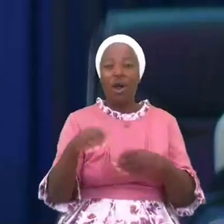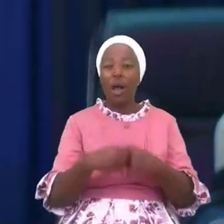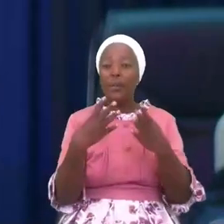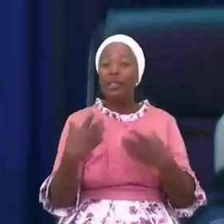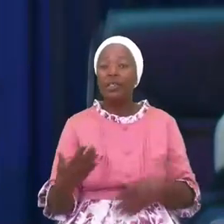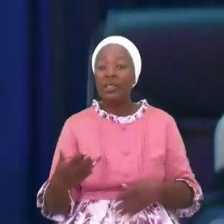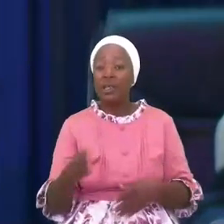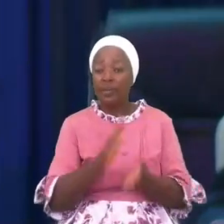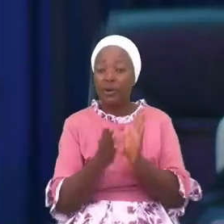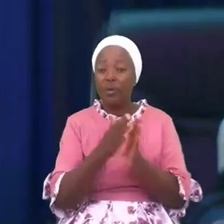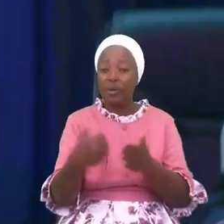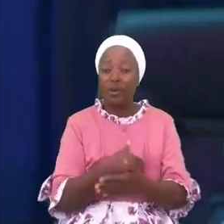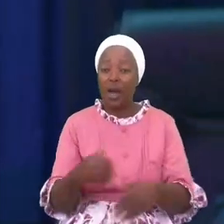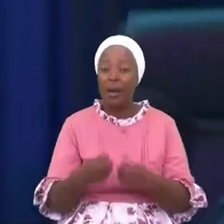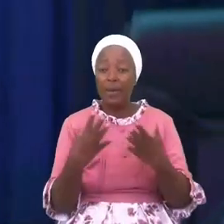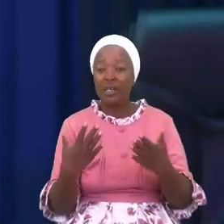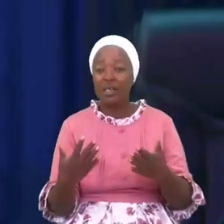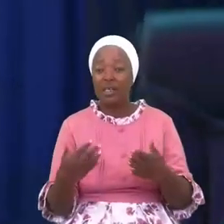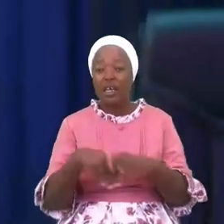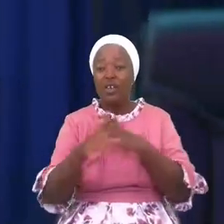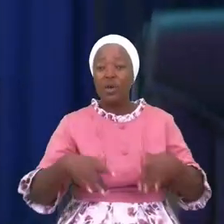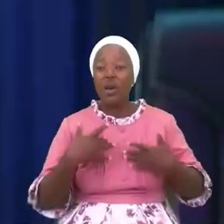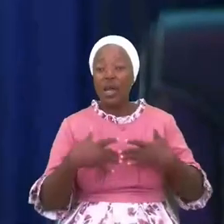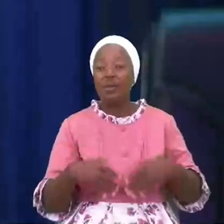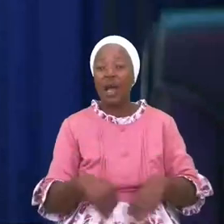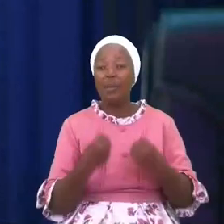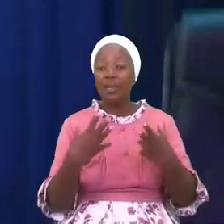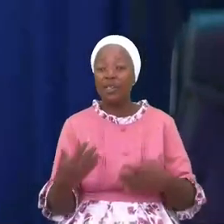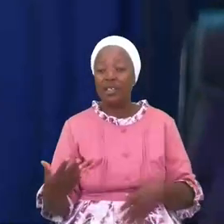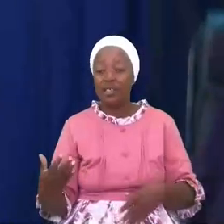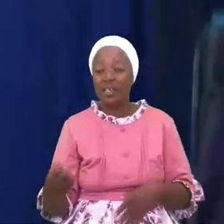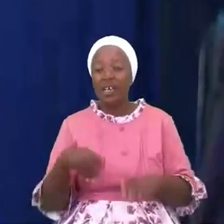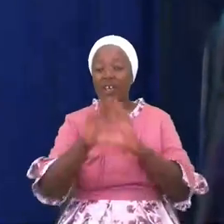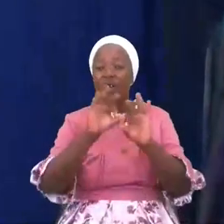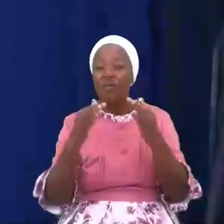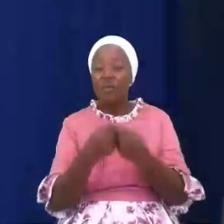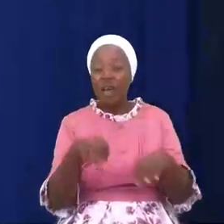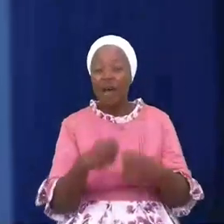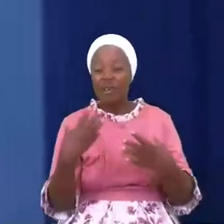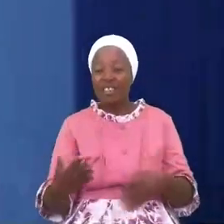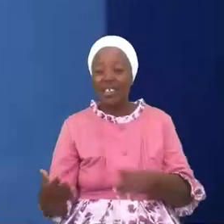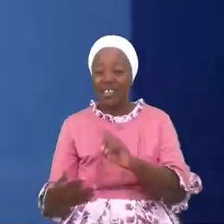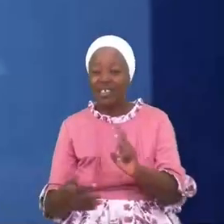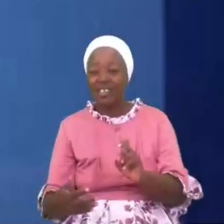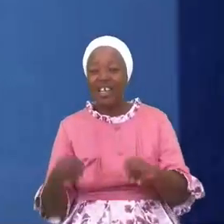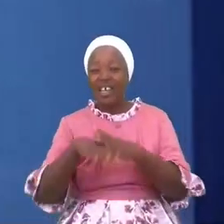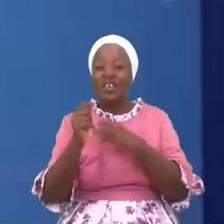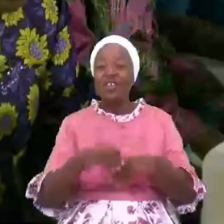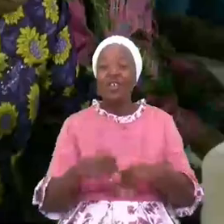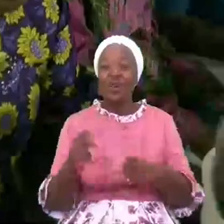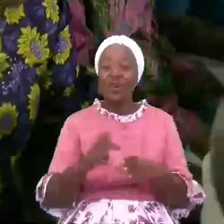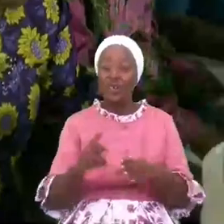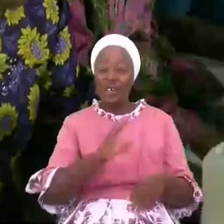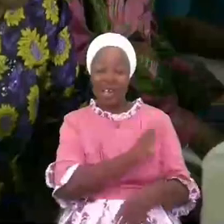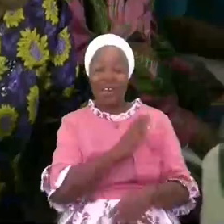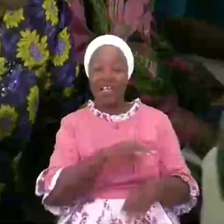sont devenues nouvelles maintenant. Dans ta vie, combien de choses vont devenir nouvelles? Dans ta famille, combien de choses? Dans ton caractère,